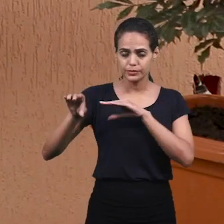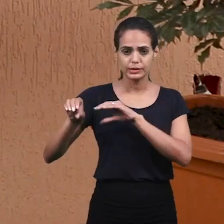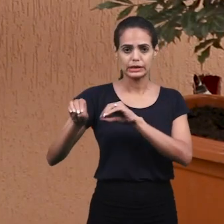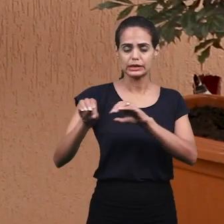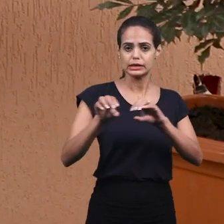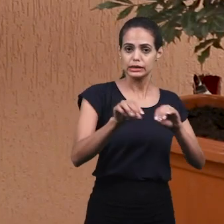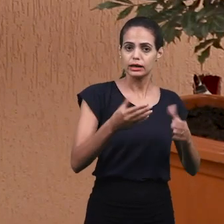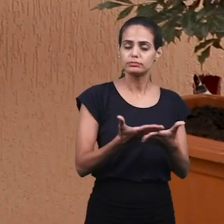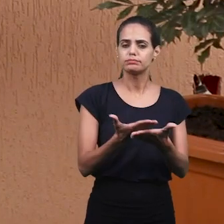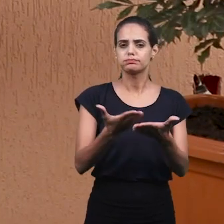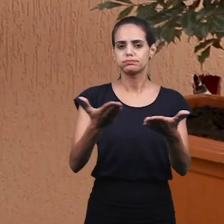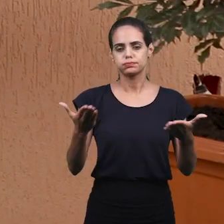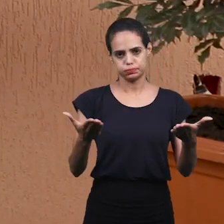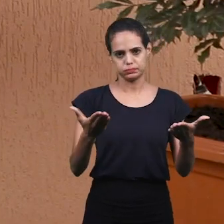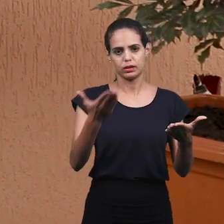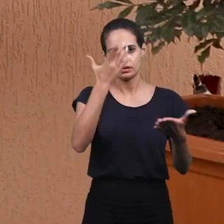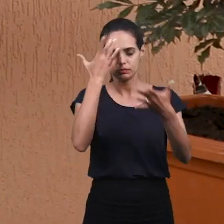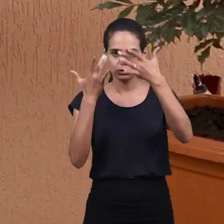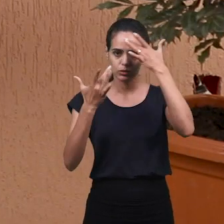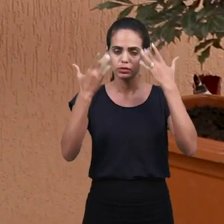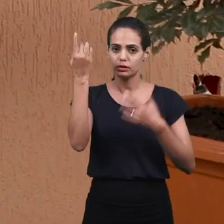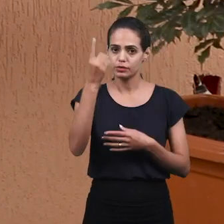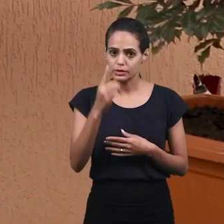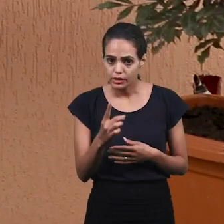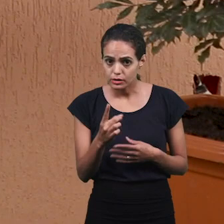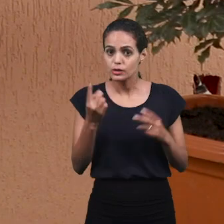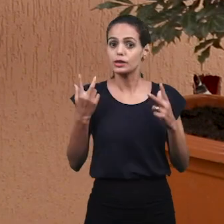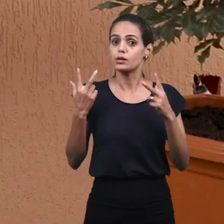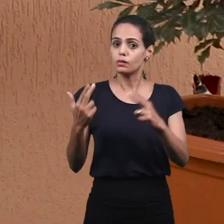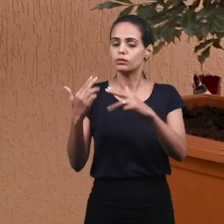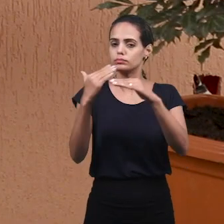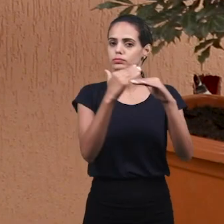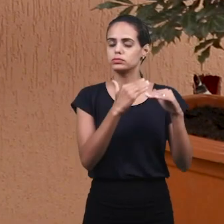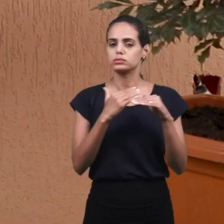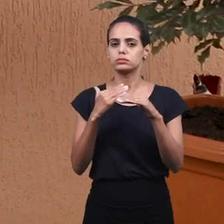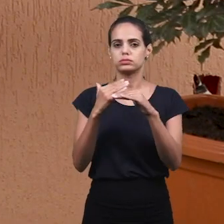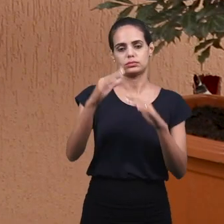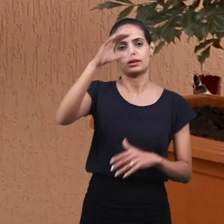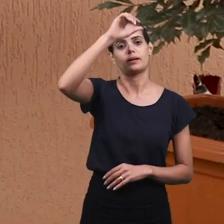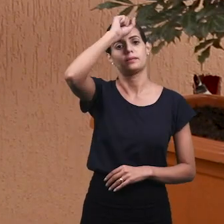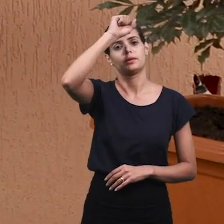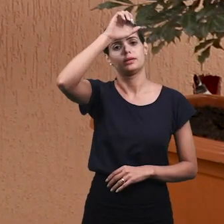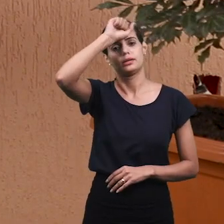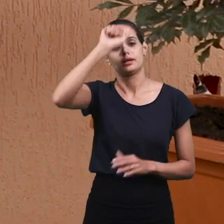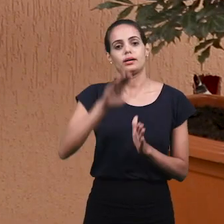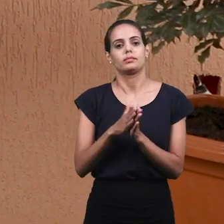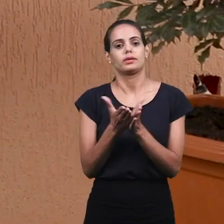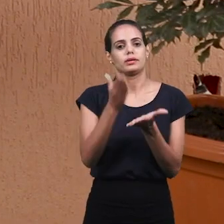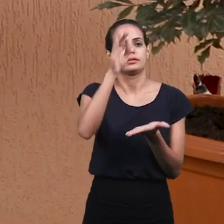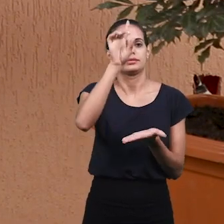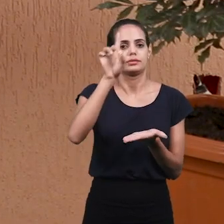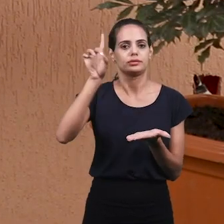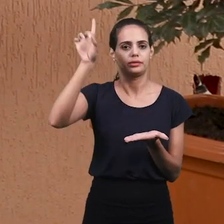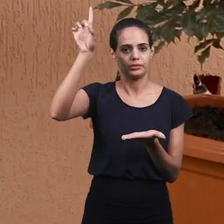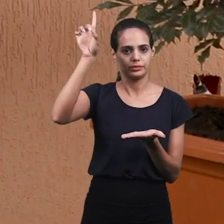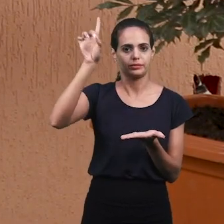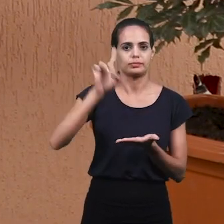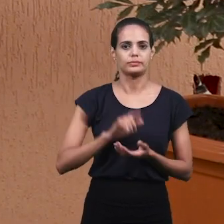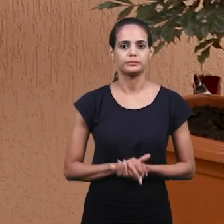parole, offrir à ses frères la même opportunité d'apprendre la parole du